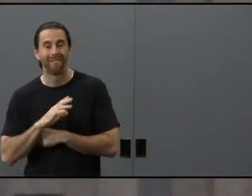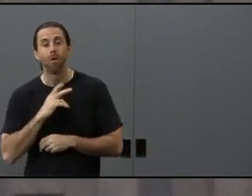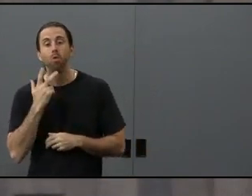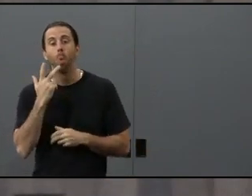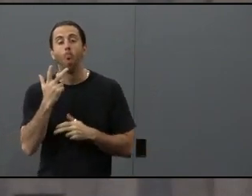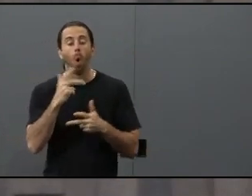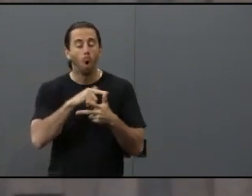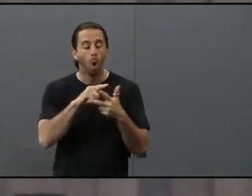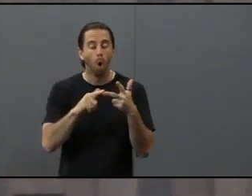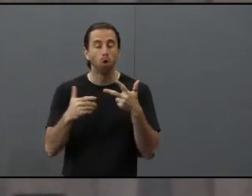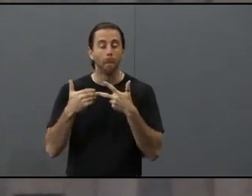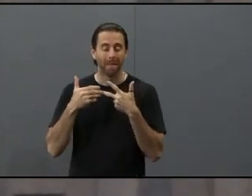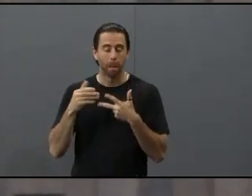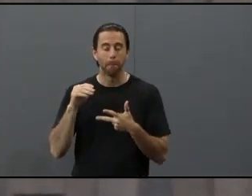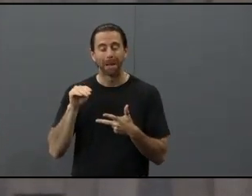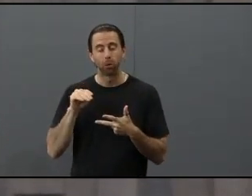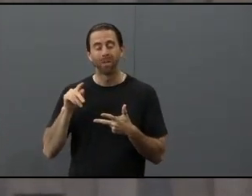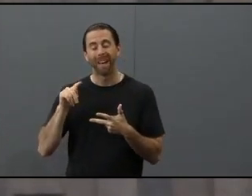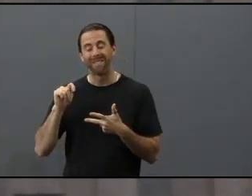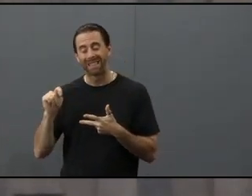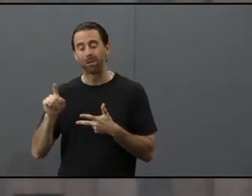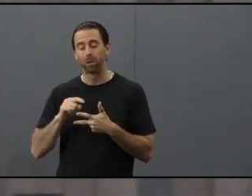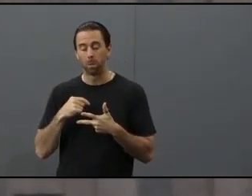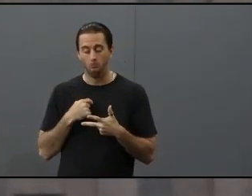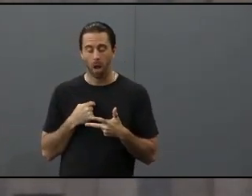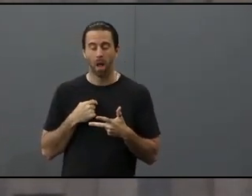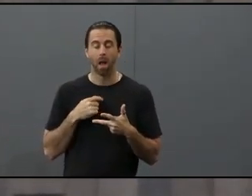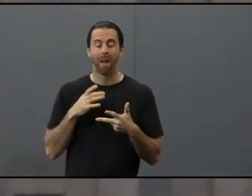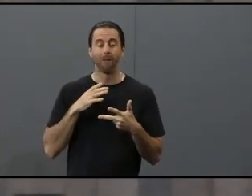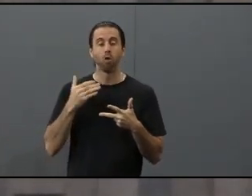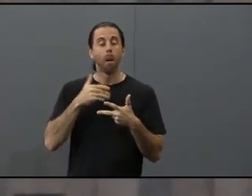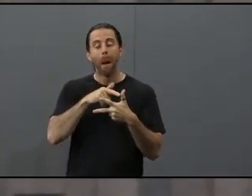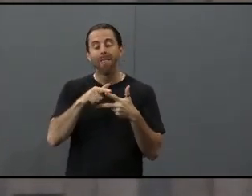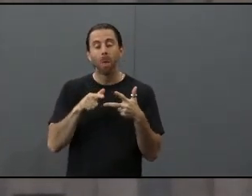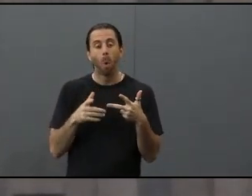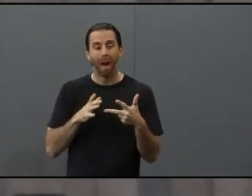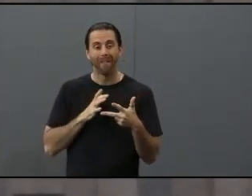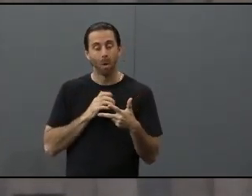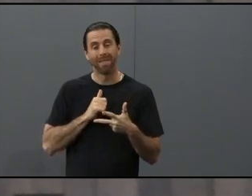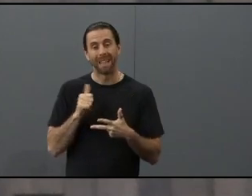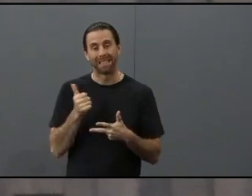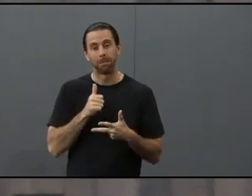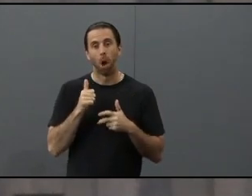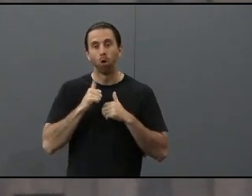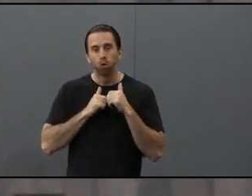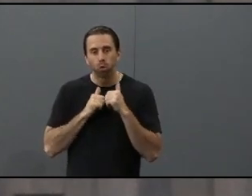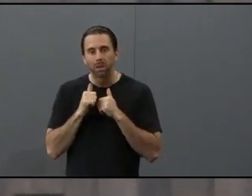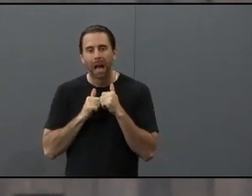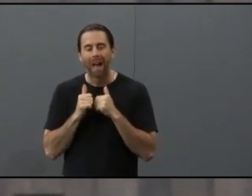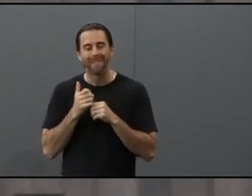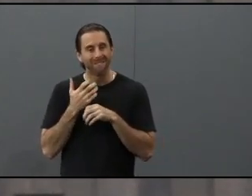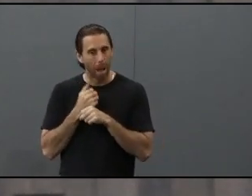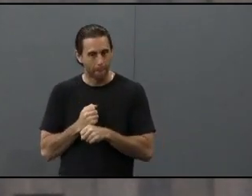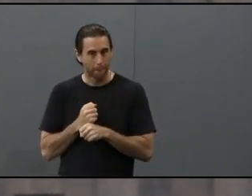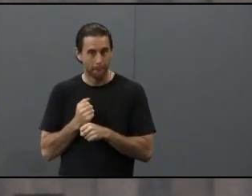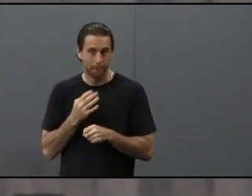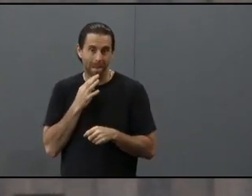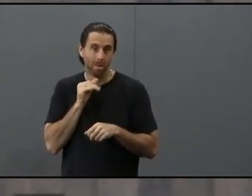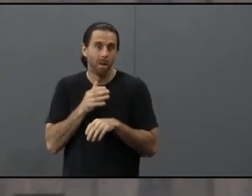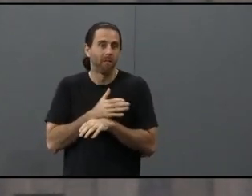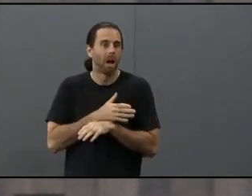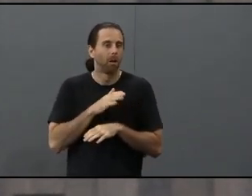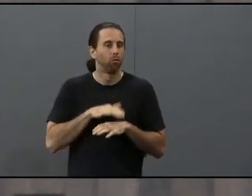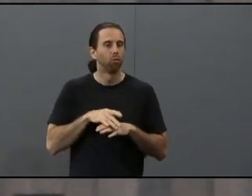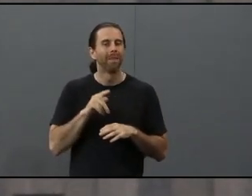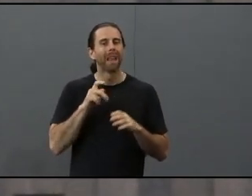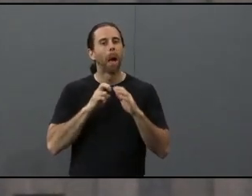demandes Mathieu Traversi et moi qui peut se résumer ainsi avoir un transport structurant fiable c'est ce que je vous parlais tantôt avec le